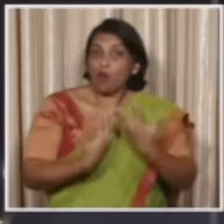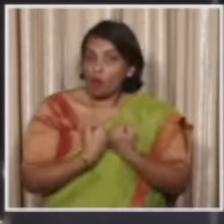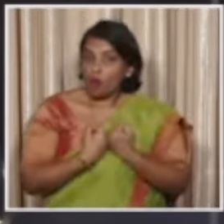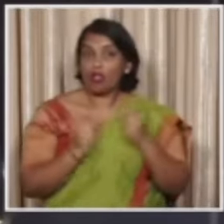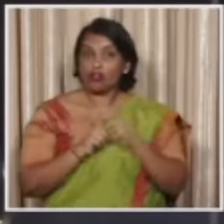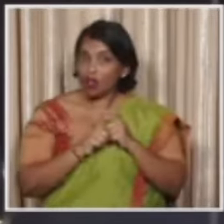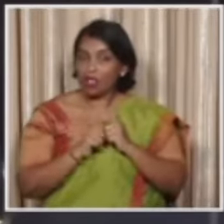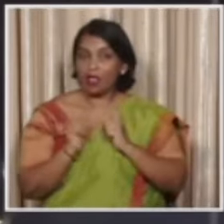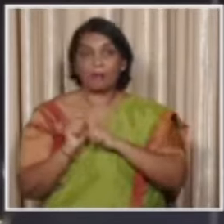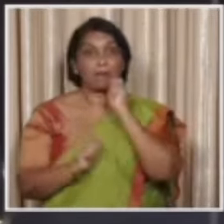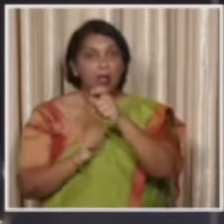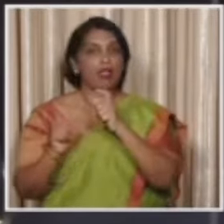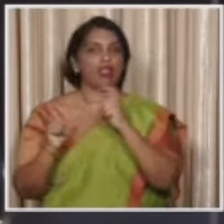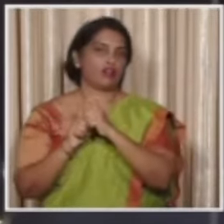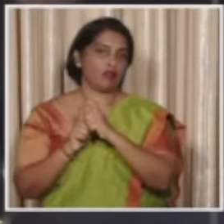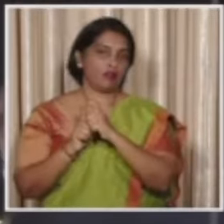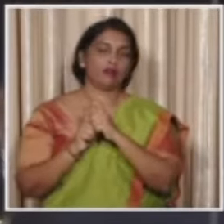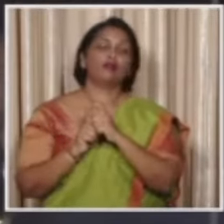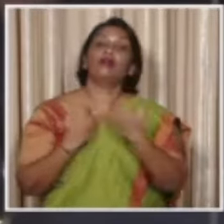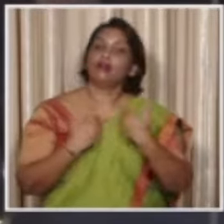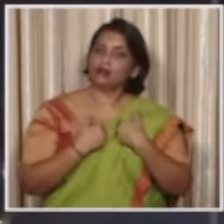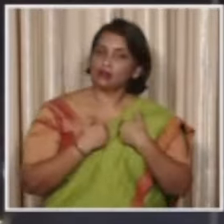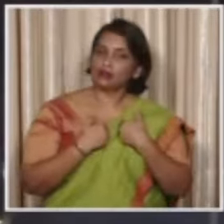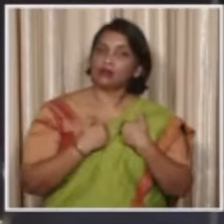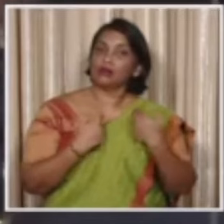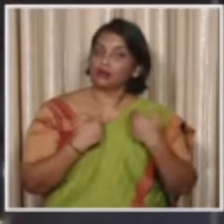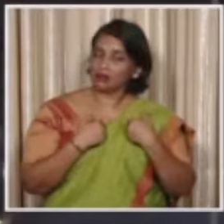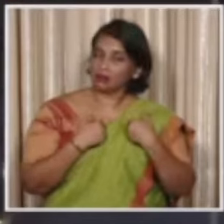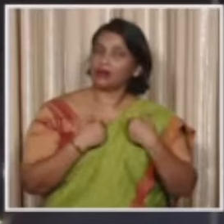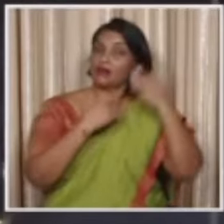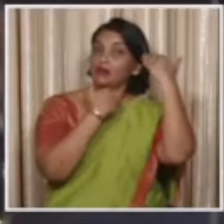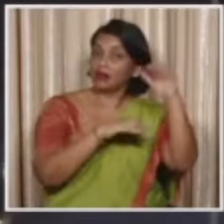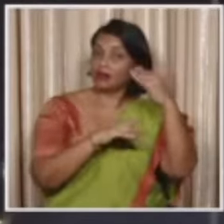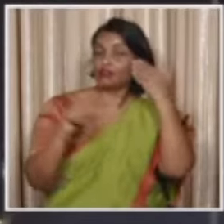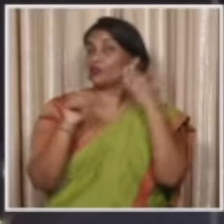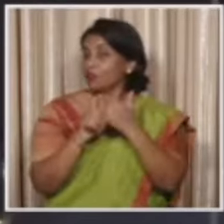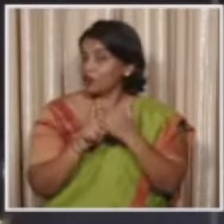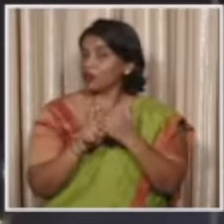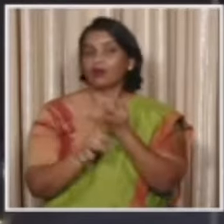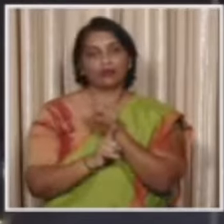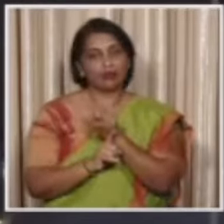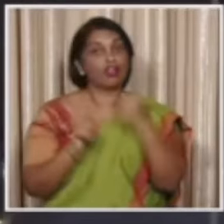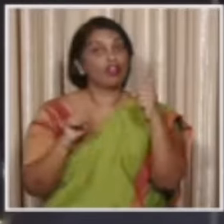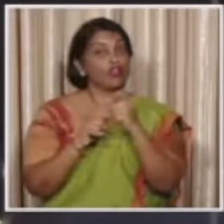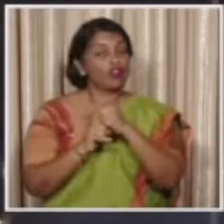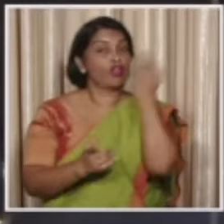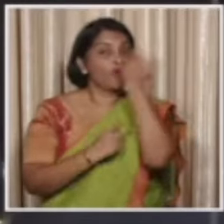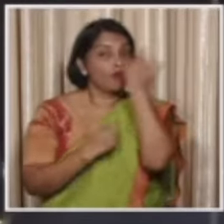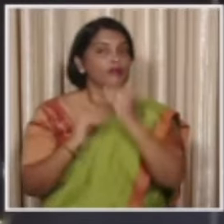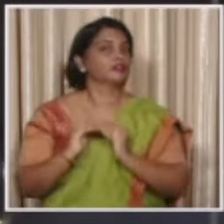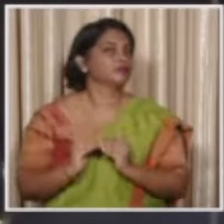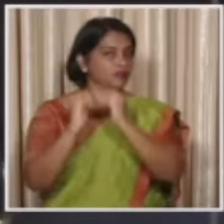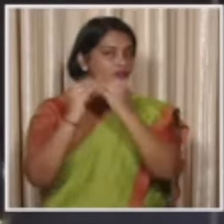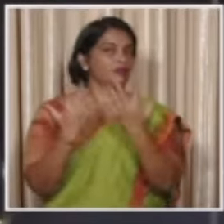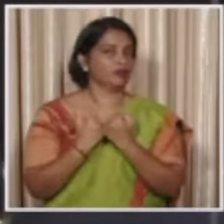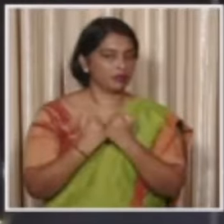ඩොලර් ණයකවන්න ඩොලර් එහෙමනම් අපිට අපනයන අභිමුඛ ආර්ථිකයක් හරහා ඩොලර් හොයන වර්ධනයක් අවශ්‍ය